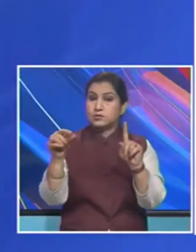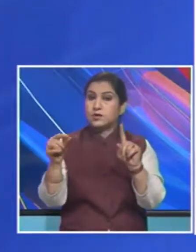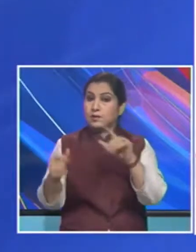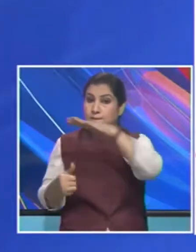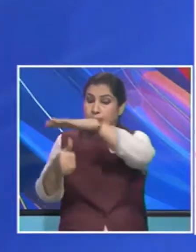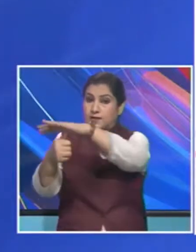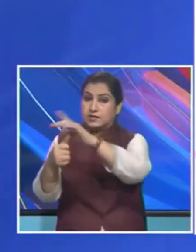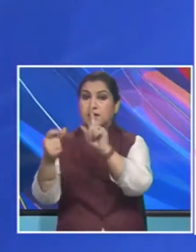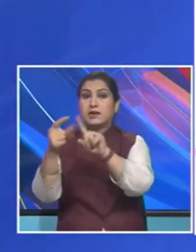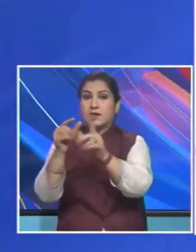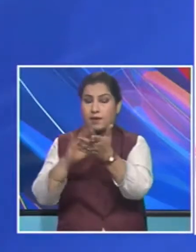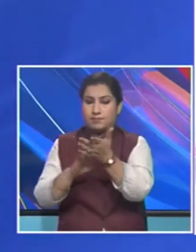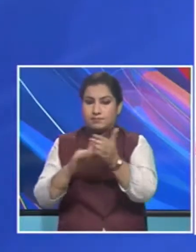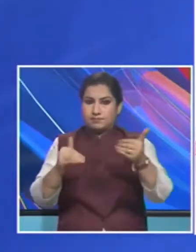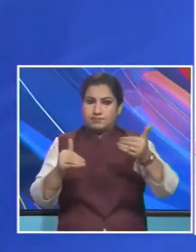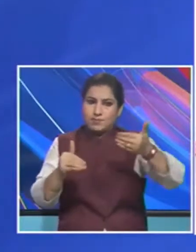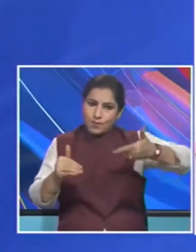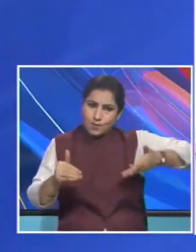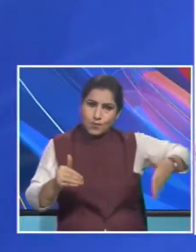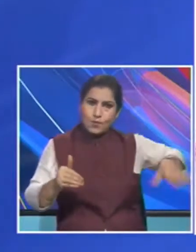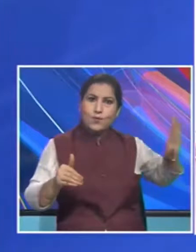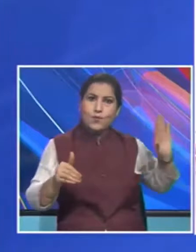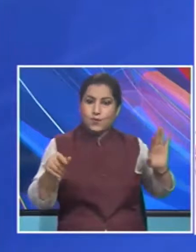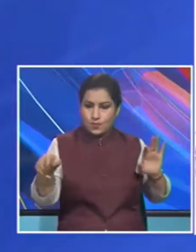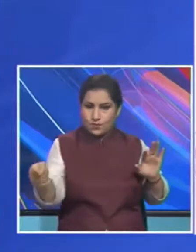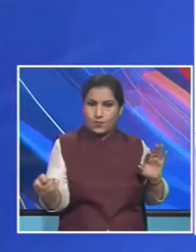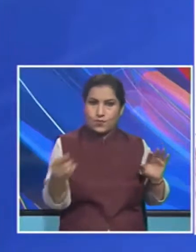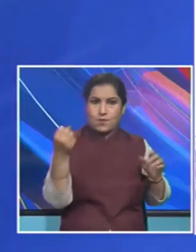going past and through the Darbar Hall.